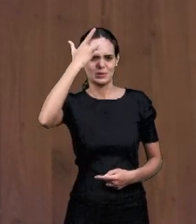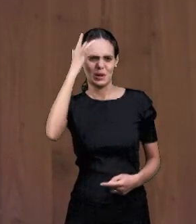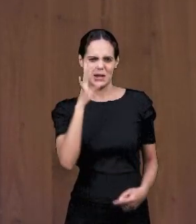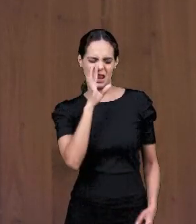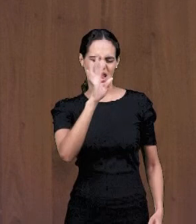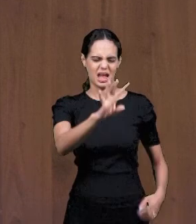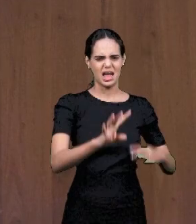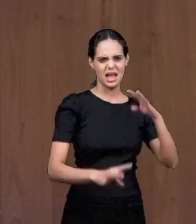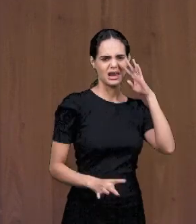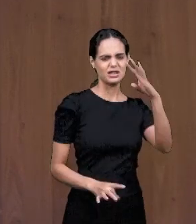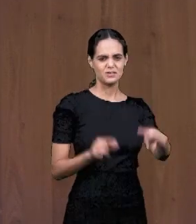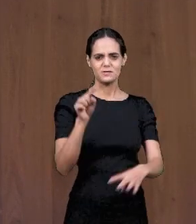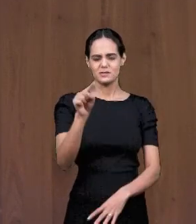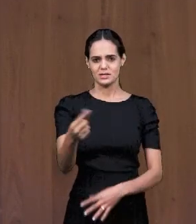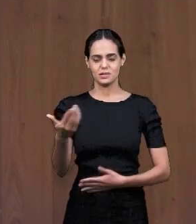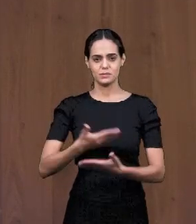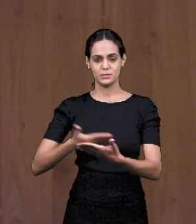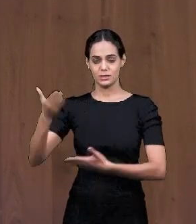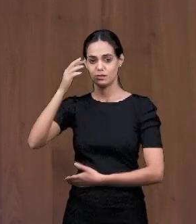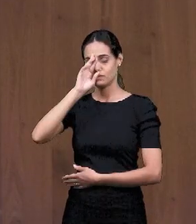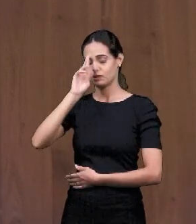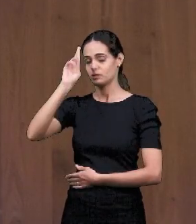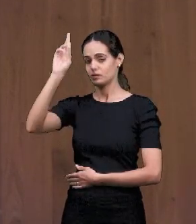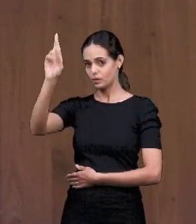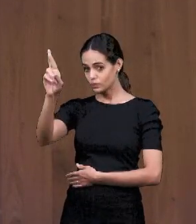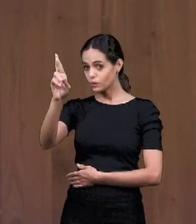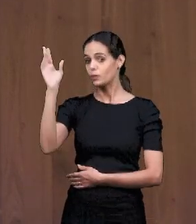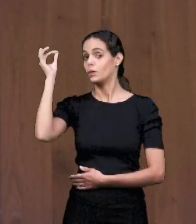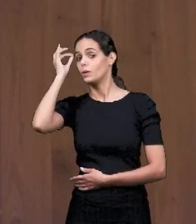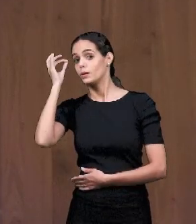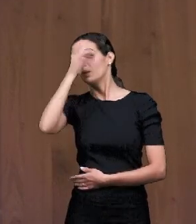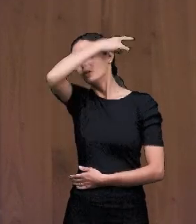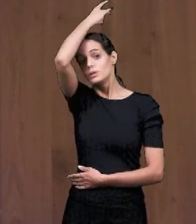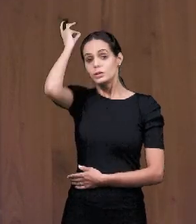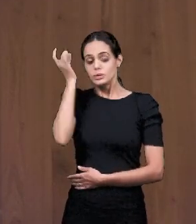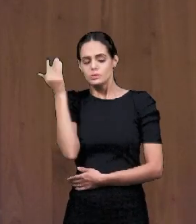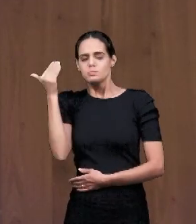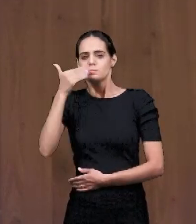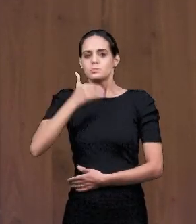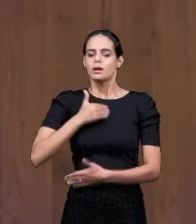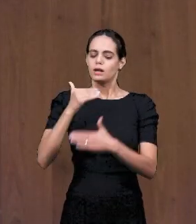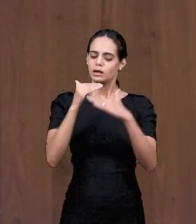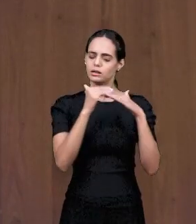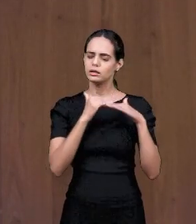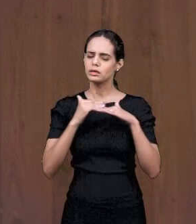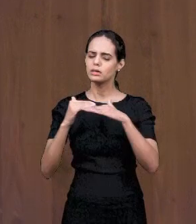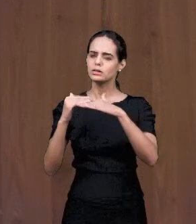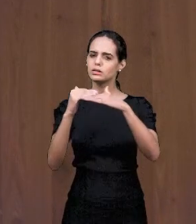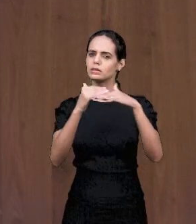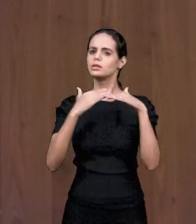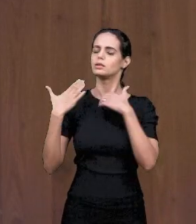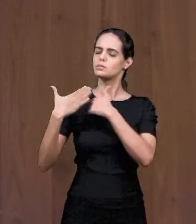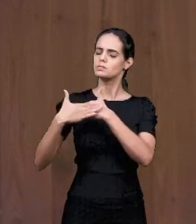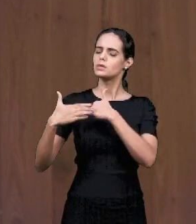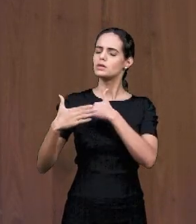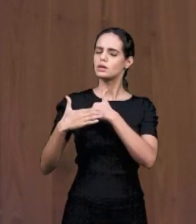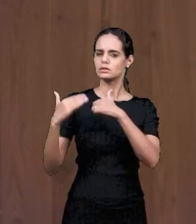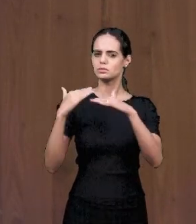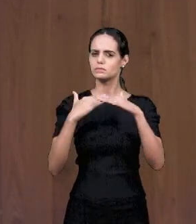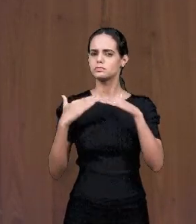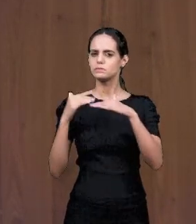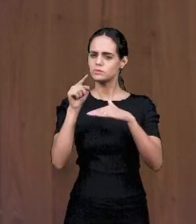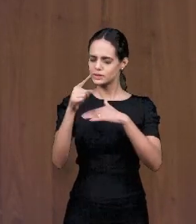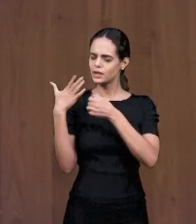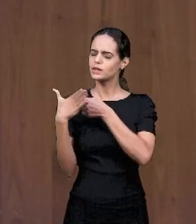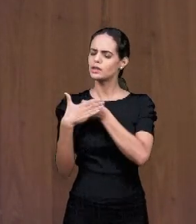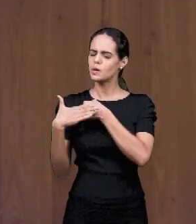qui critiquent du fait que tu sers le Seigneur. L'esprit de modération, c'est équilibre. C'est ne pas être une